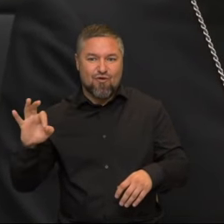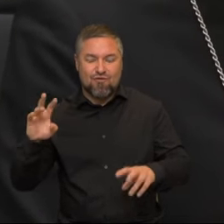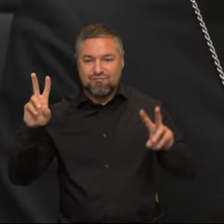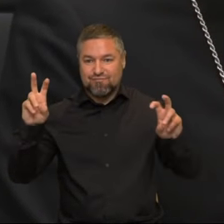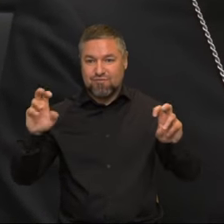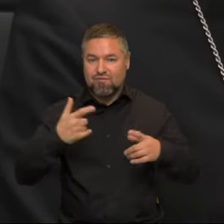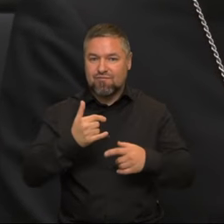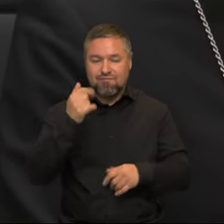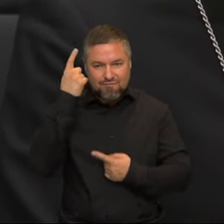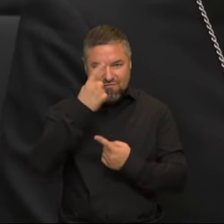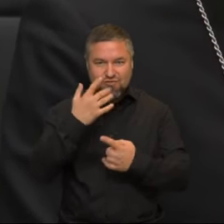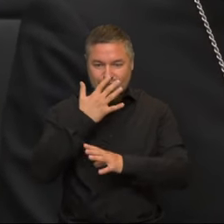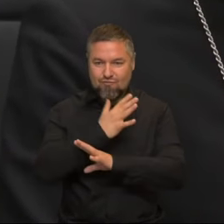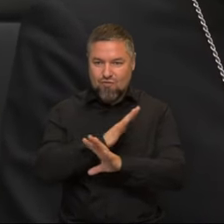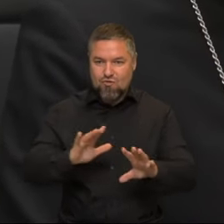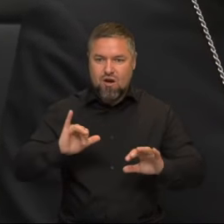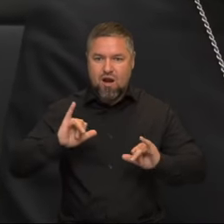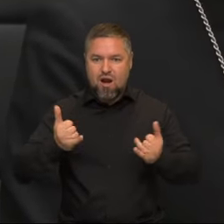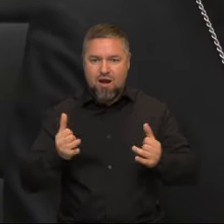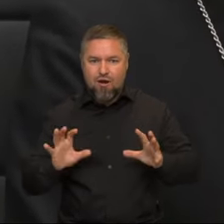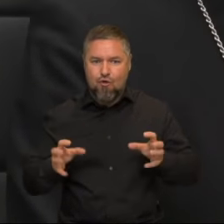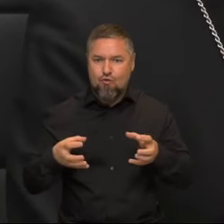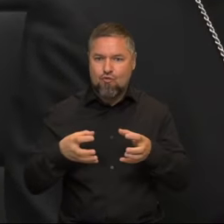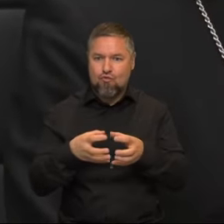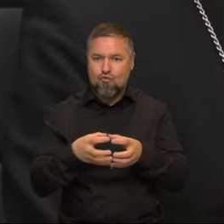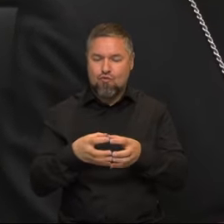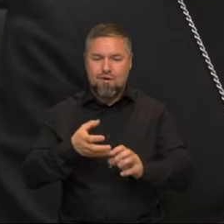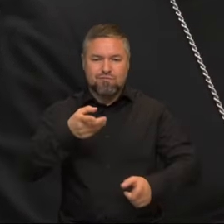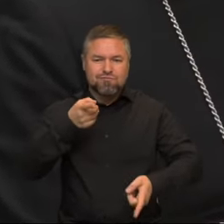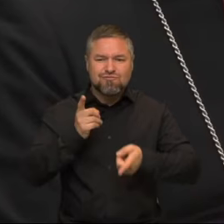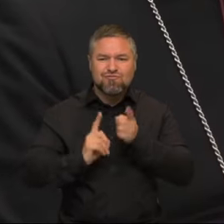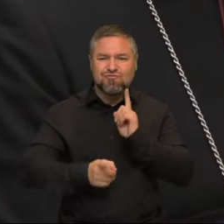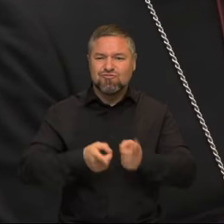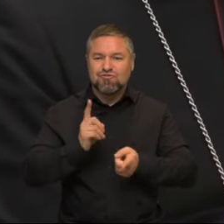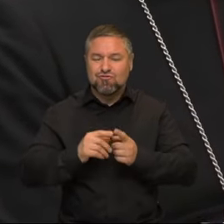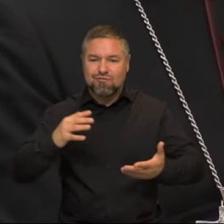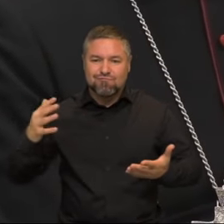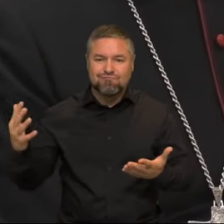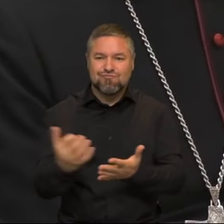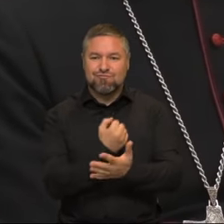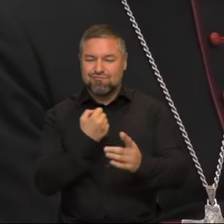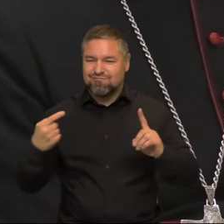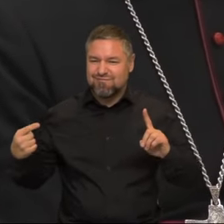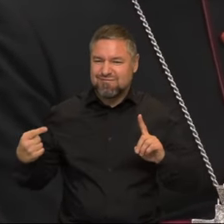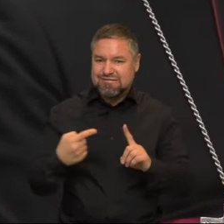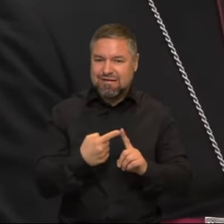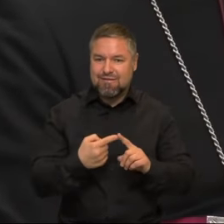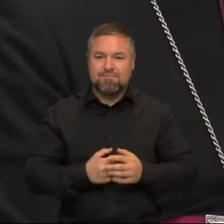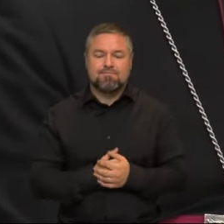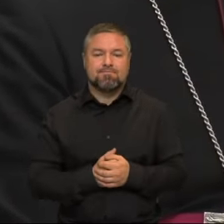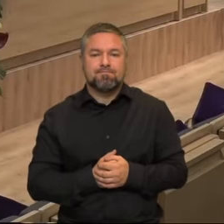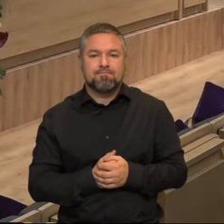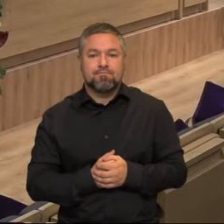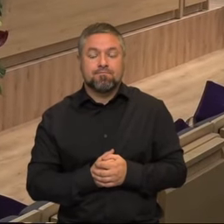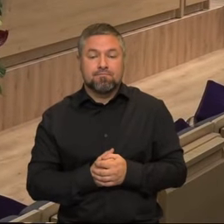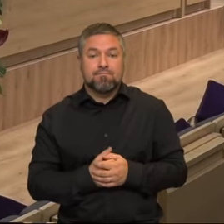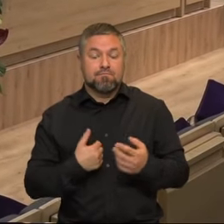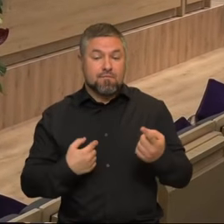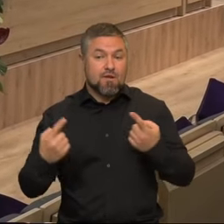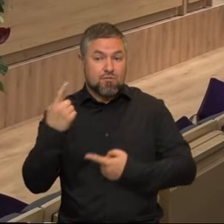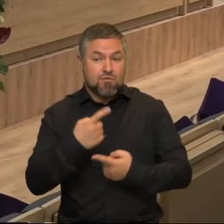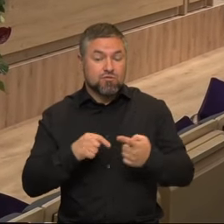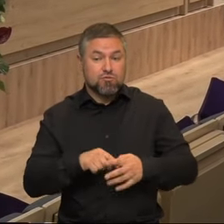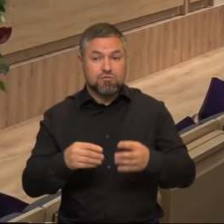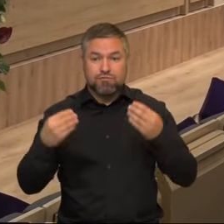Myślę, że pokazał, jak drużynowo najszybciej zdobyć cel. I pomyślałem, że